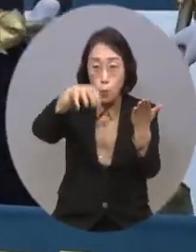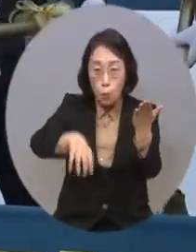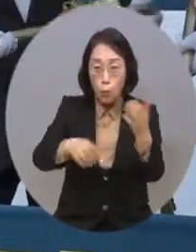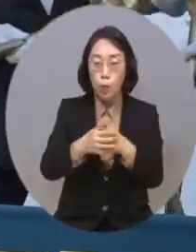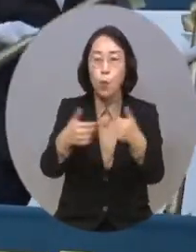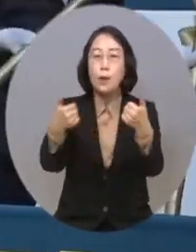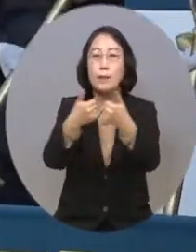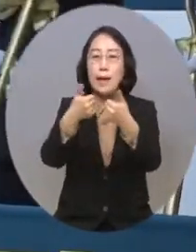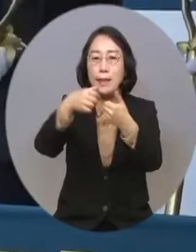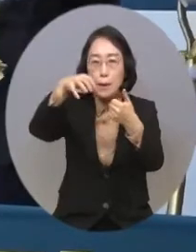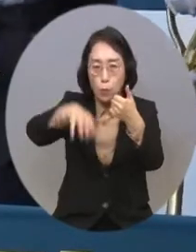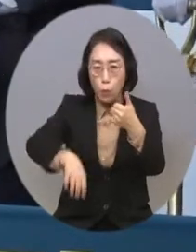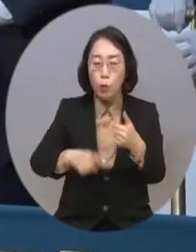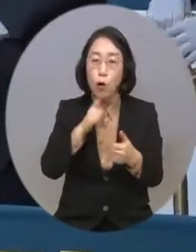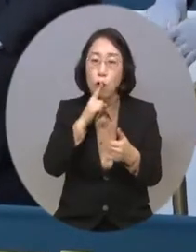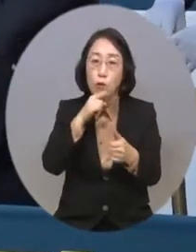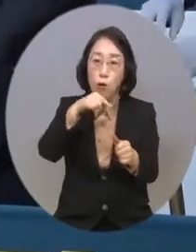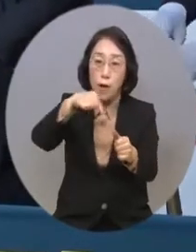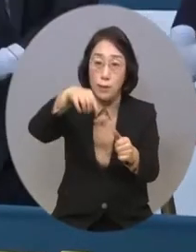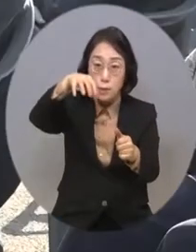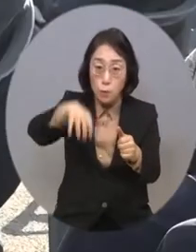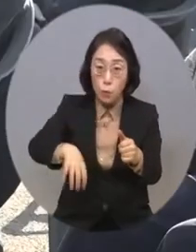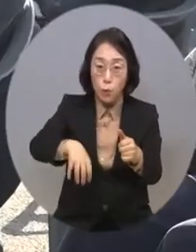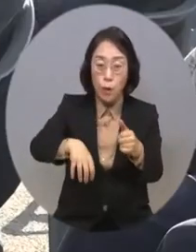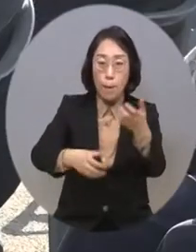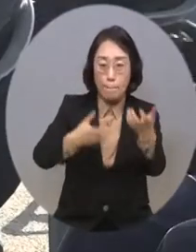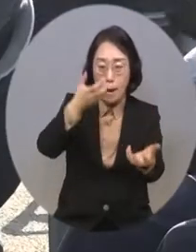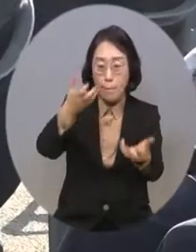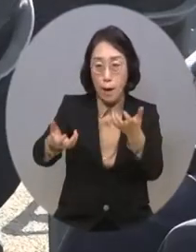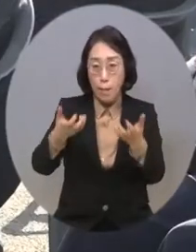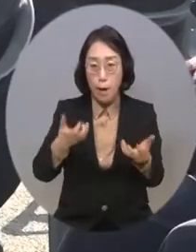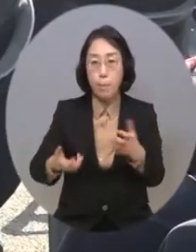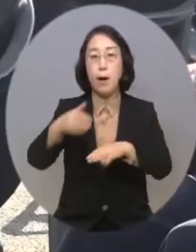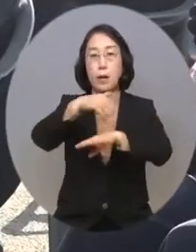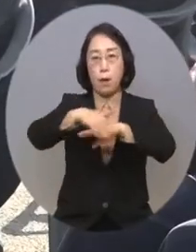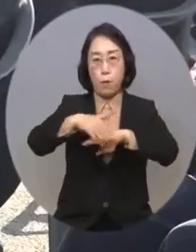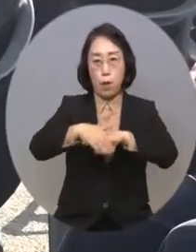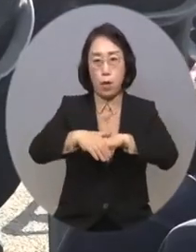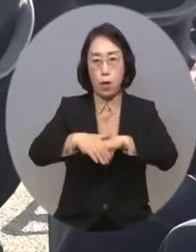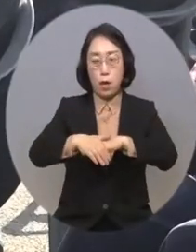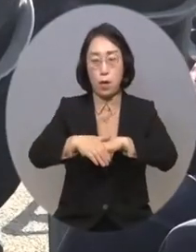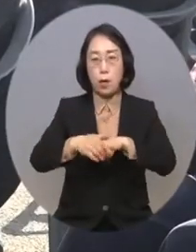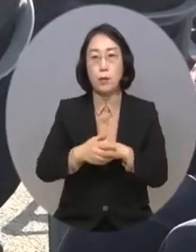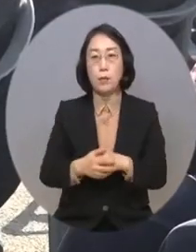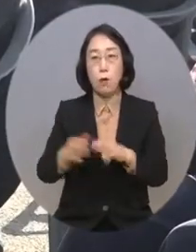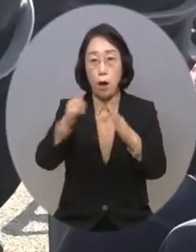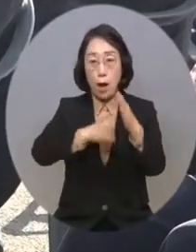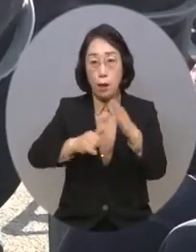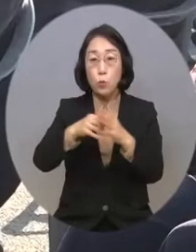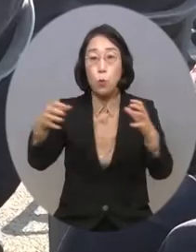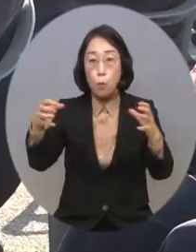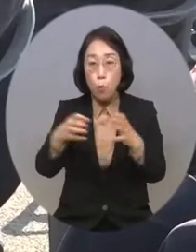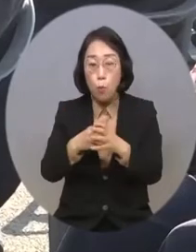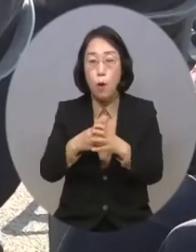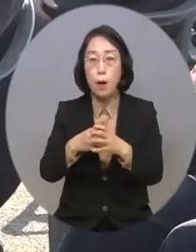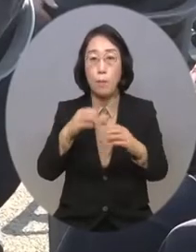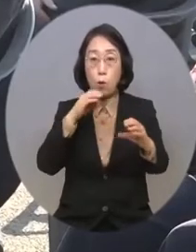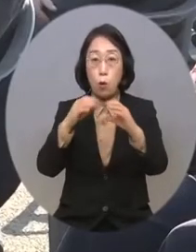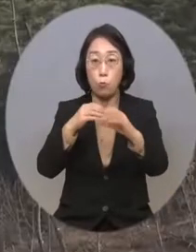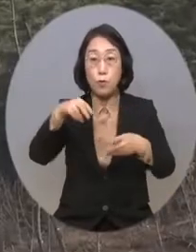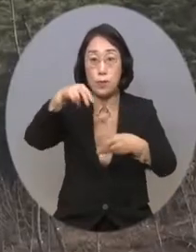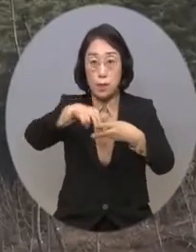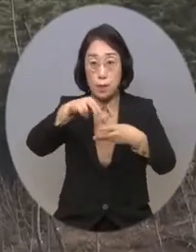상담실, 언어발달교실 등이 들어설 예정입니다. 태안군 가족복합 커뮤니티 센터는 태안의